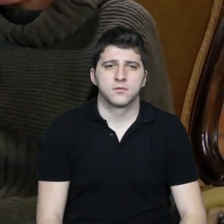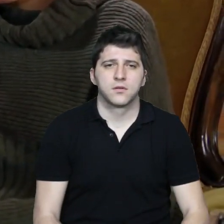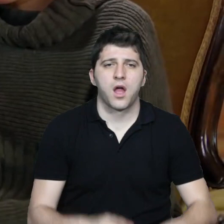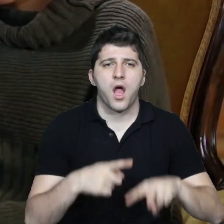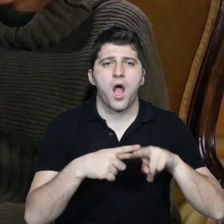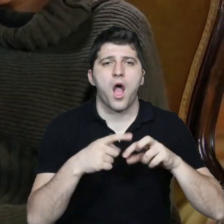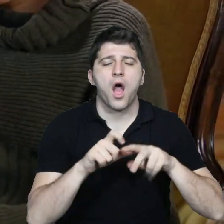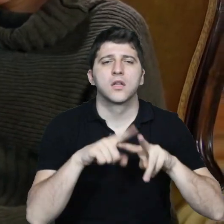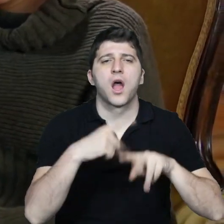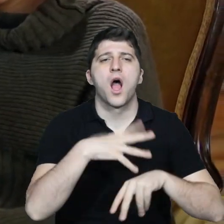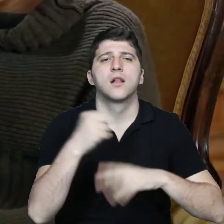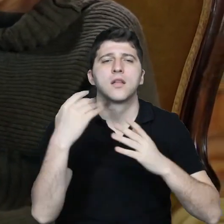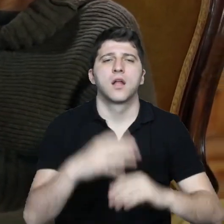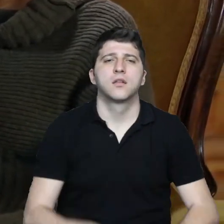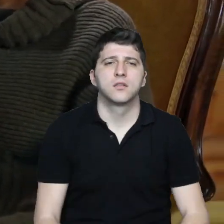Arda'yı aldılar.